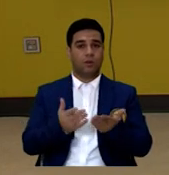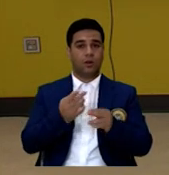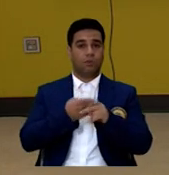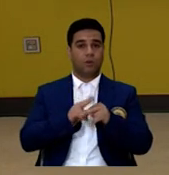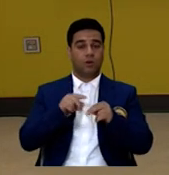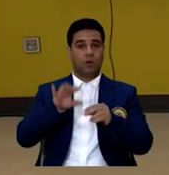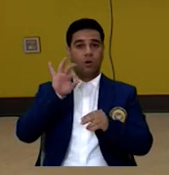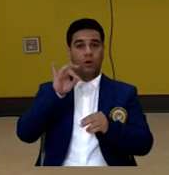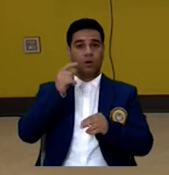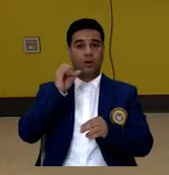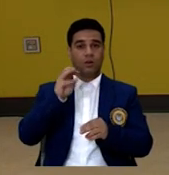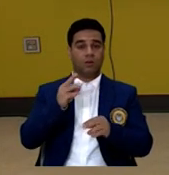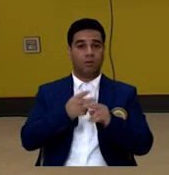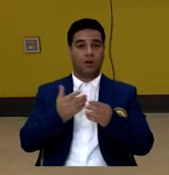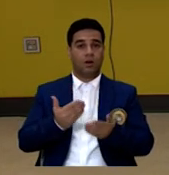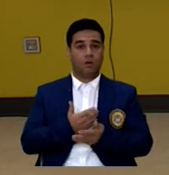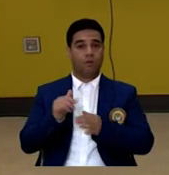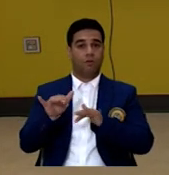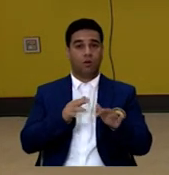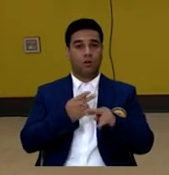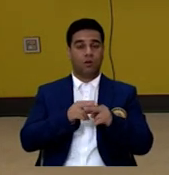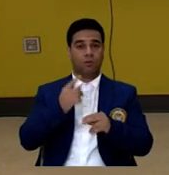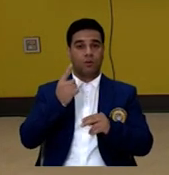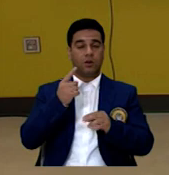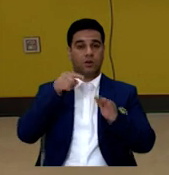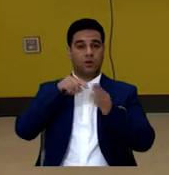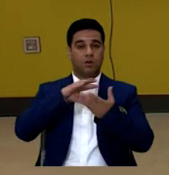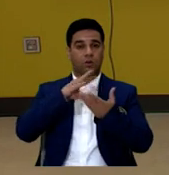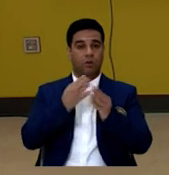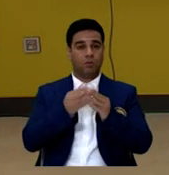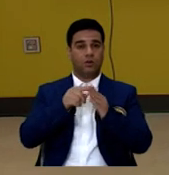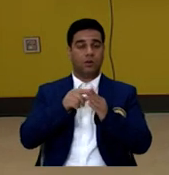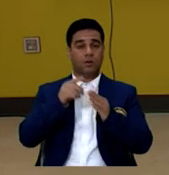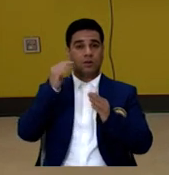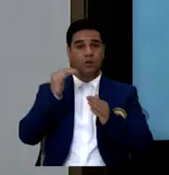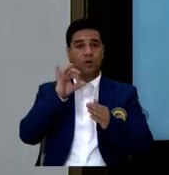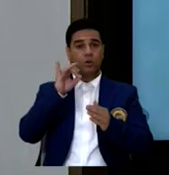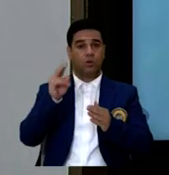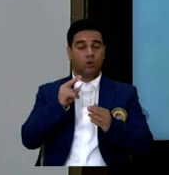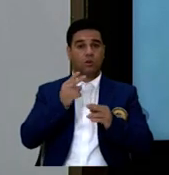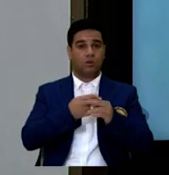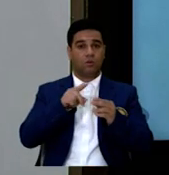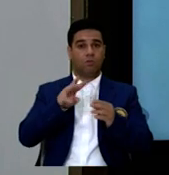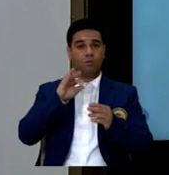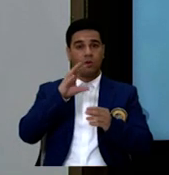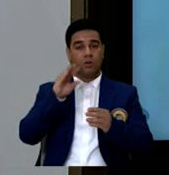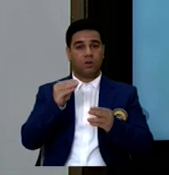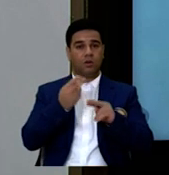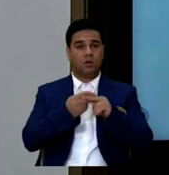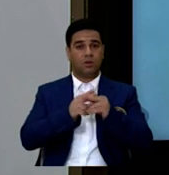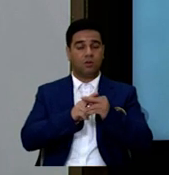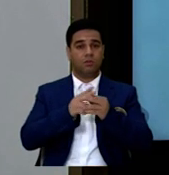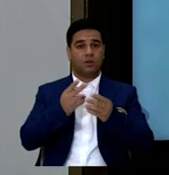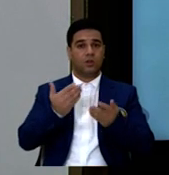bu organizmning hayot faoliyatini bir butun tizim sifatida yod moddalarga nisbatan